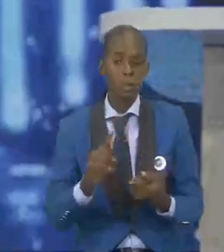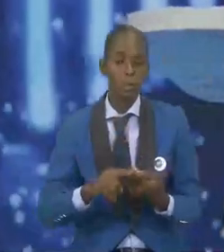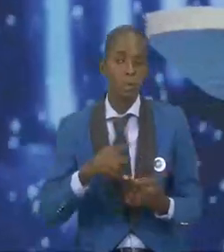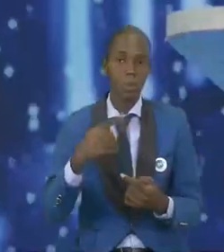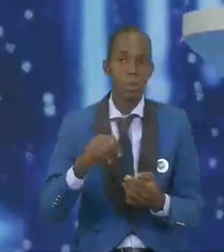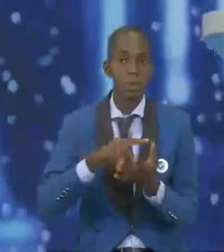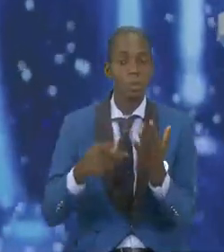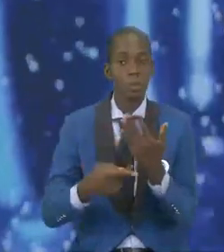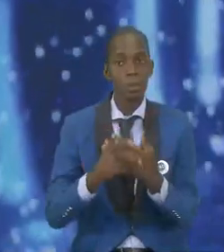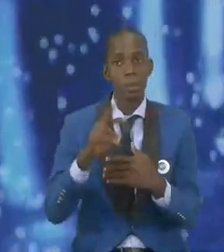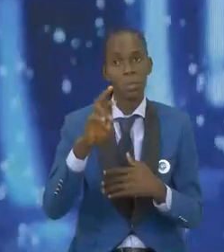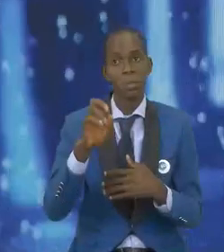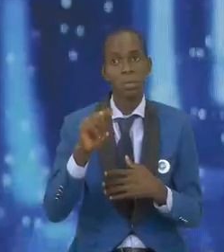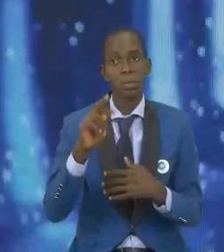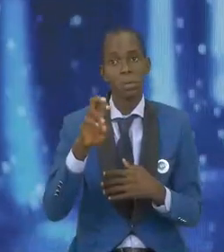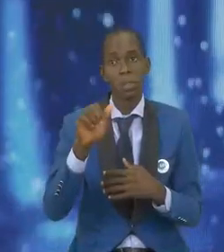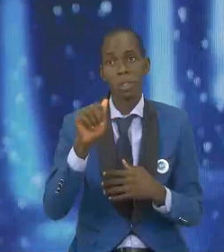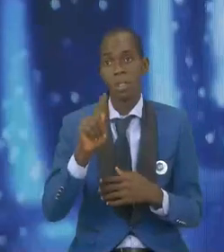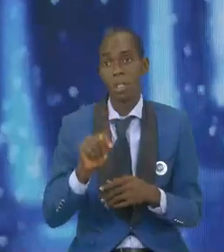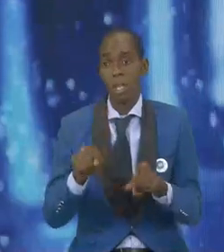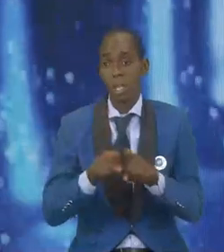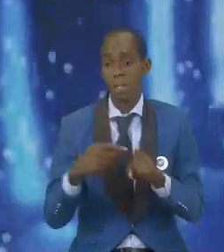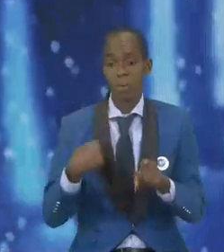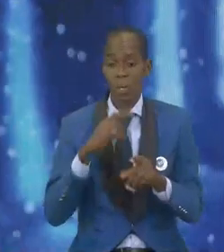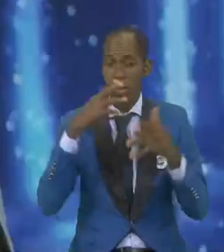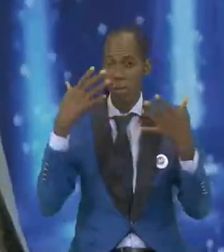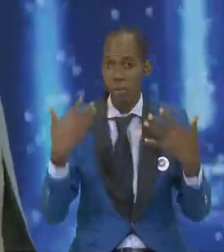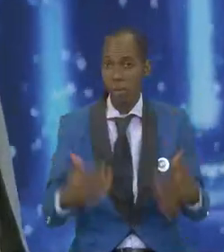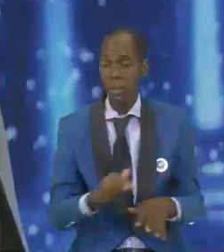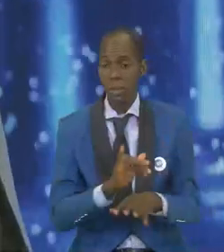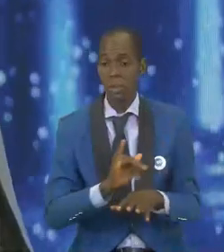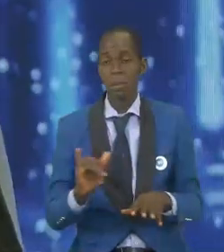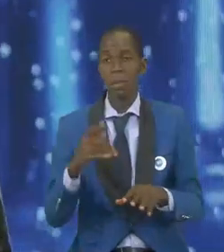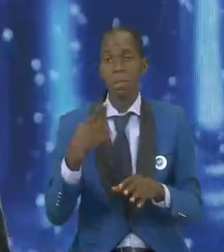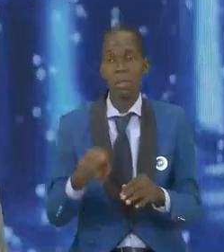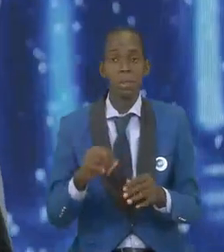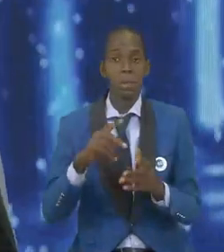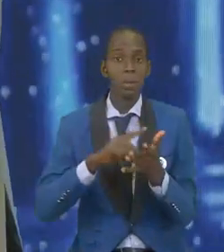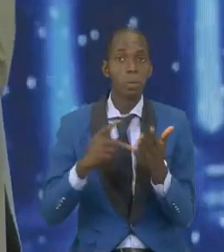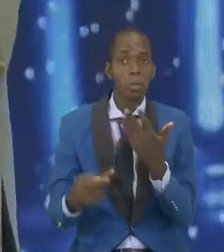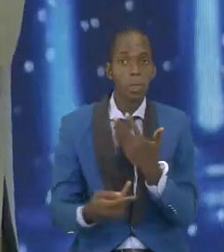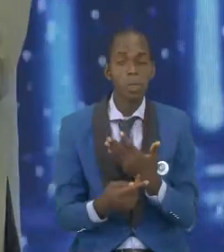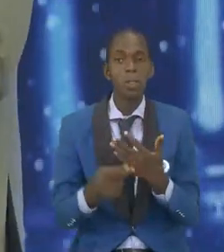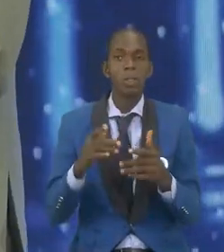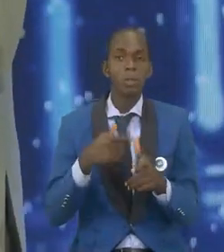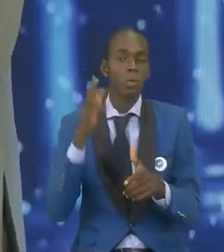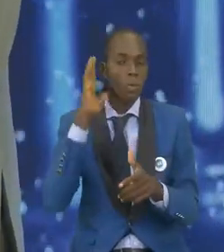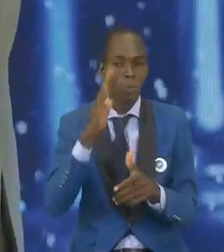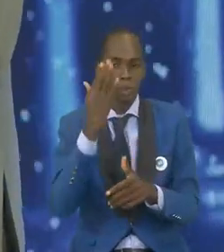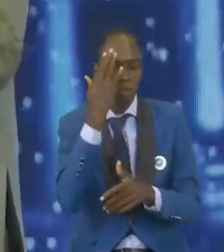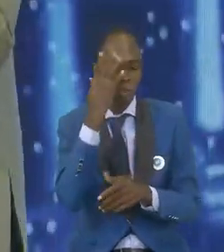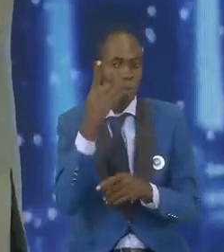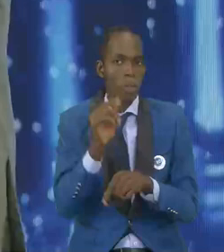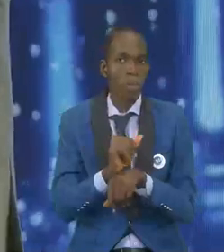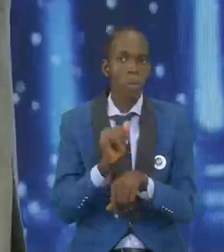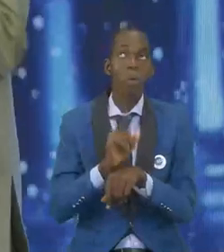comme nous venons la retraite dès que nous finissons la retraite est-ce que nous édifions la tâche que nous amène